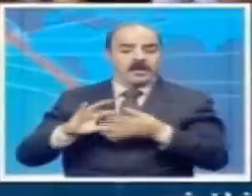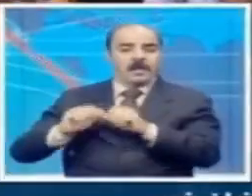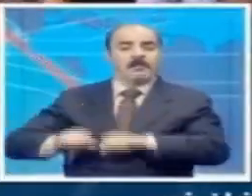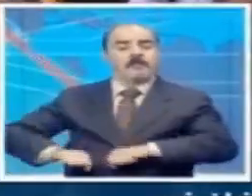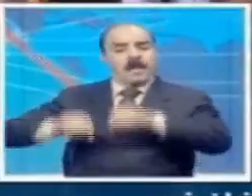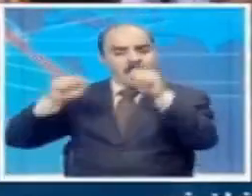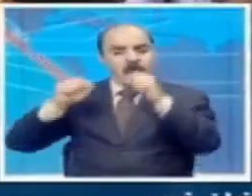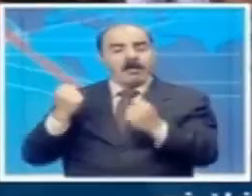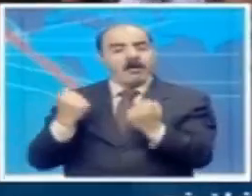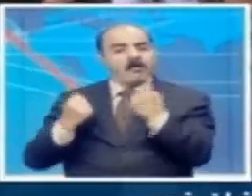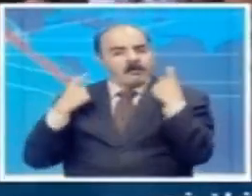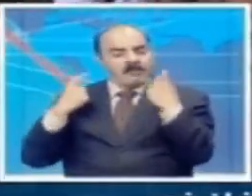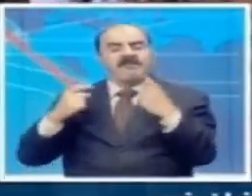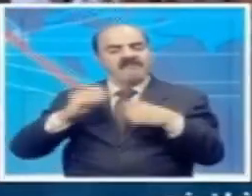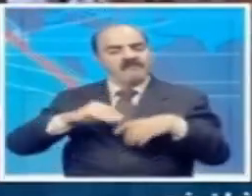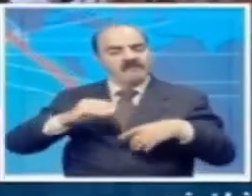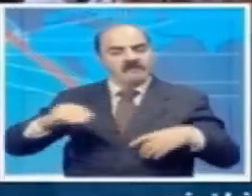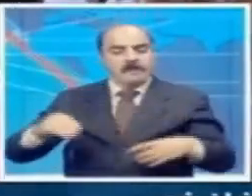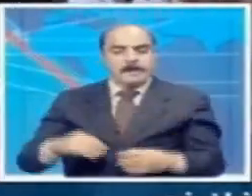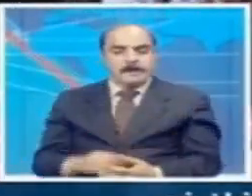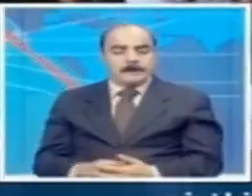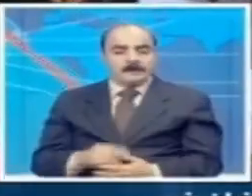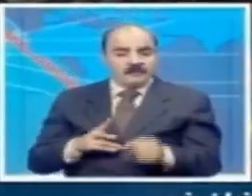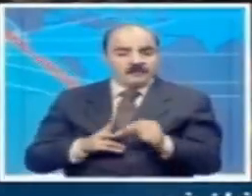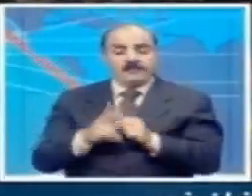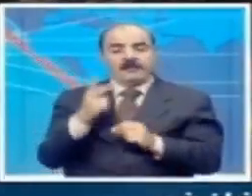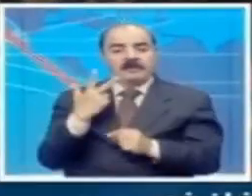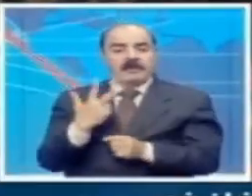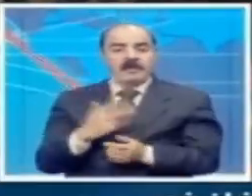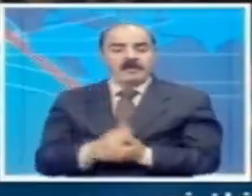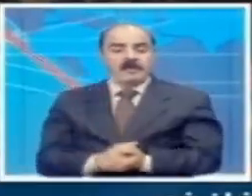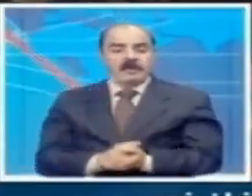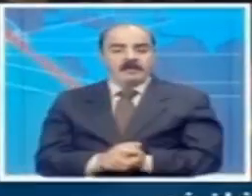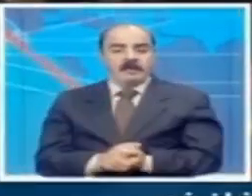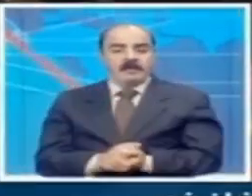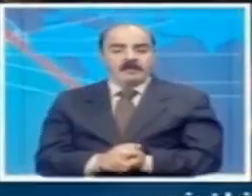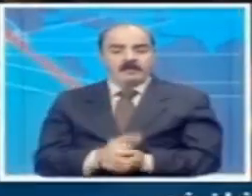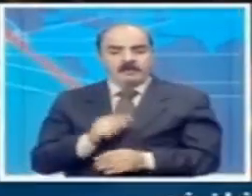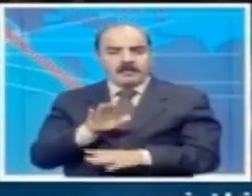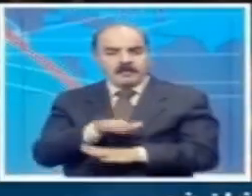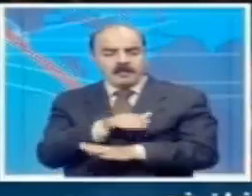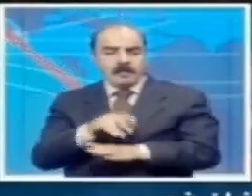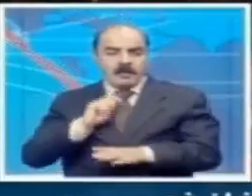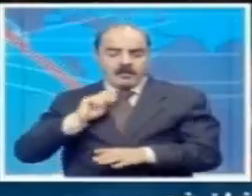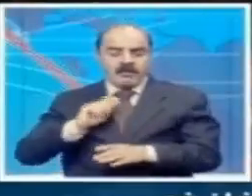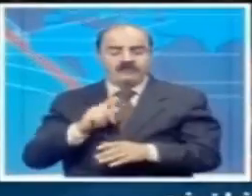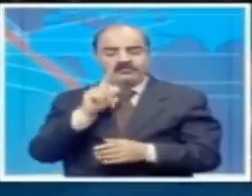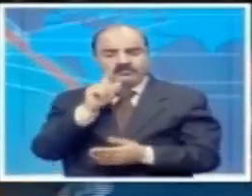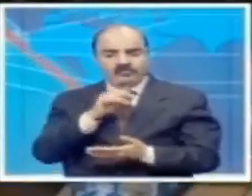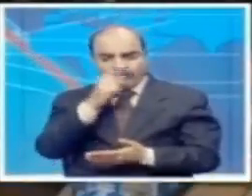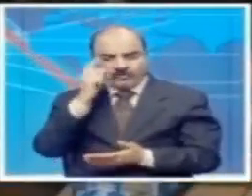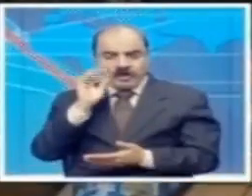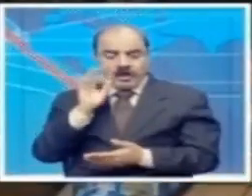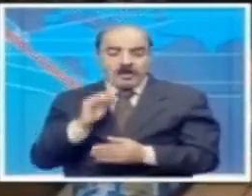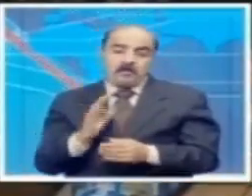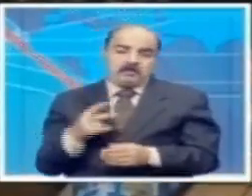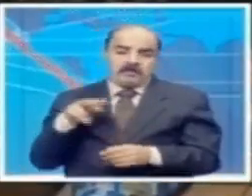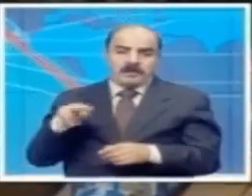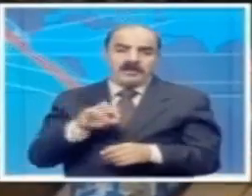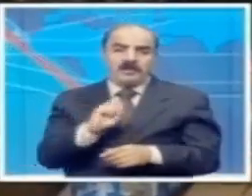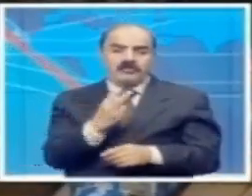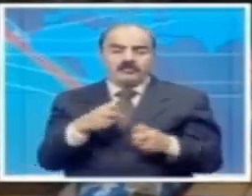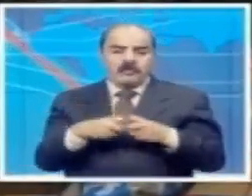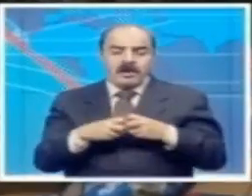والسعرات المتنقلة أيضا. فتحنا ثلاث معارض ومخطط للمحافظة بأمر الله من